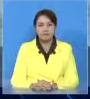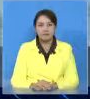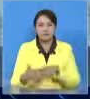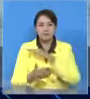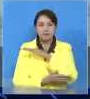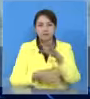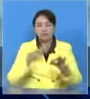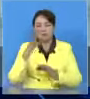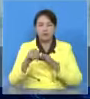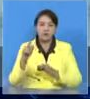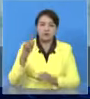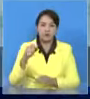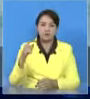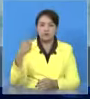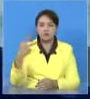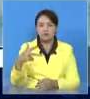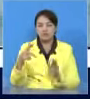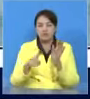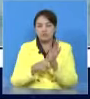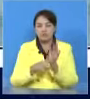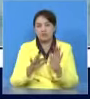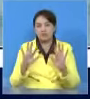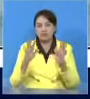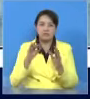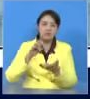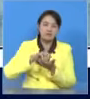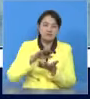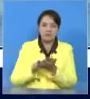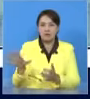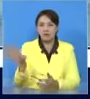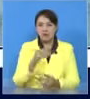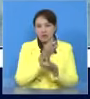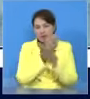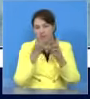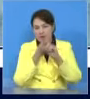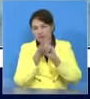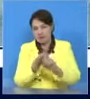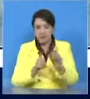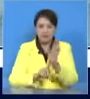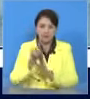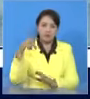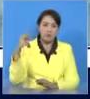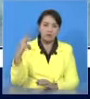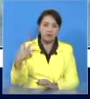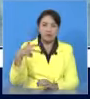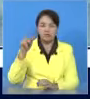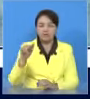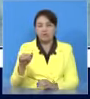ішінде 137 жағдай тіркелген. Барлығы пандемия басталғанын бері 32130